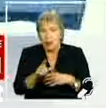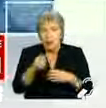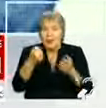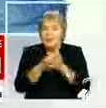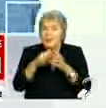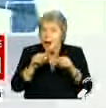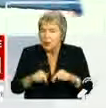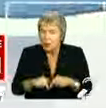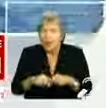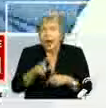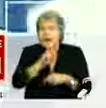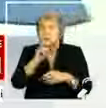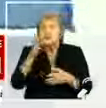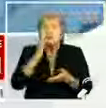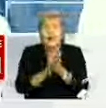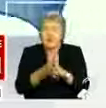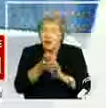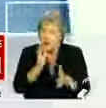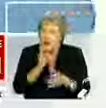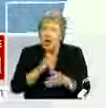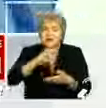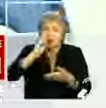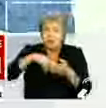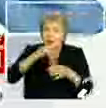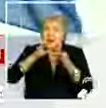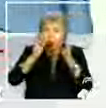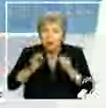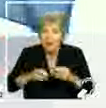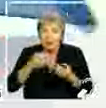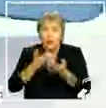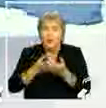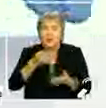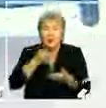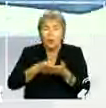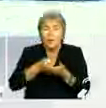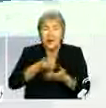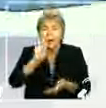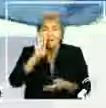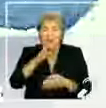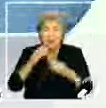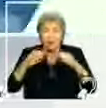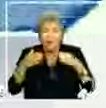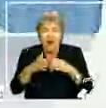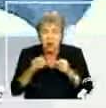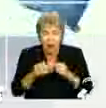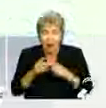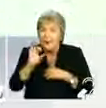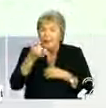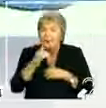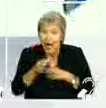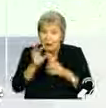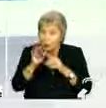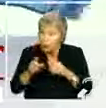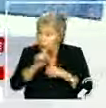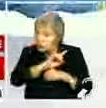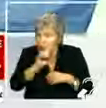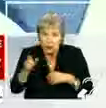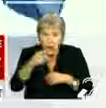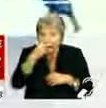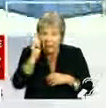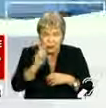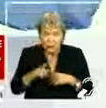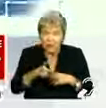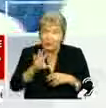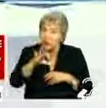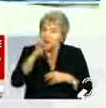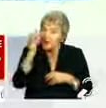corvete multirol nu a putut fi finalizat, însă cu siguranță acest proiect nu va fi abandonat și își va găsi o